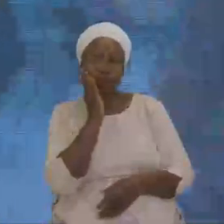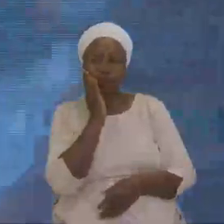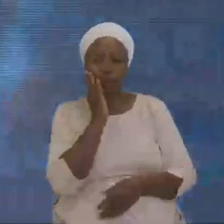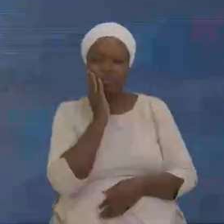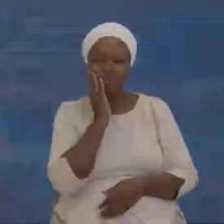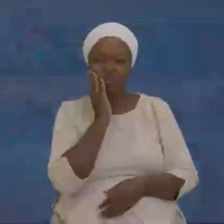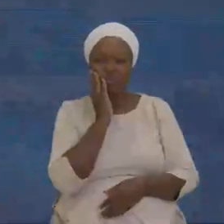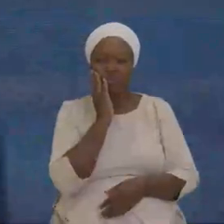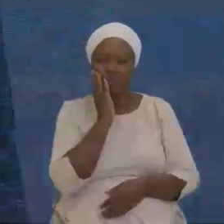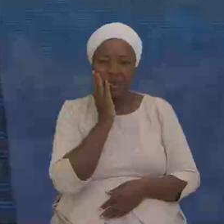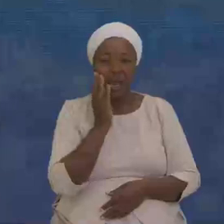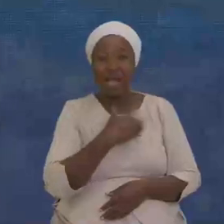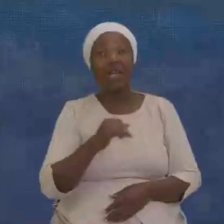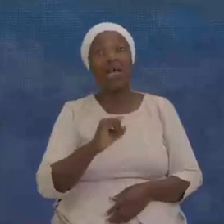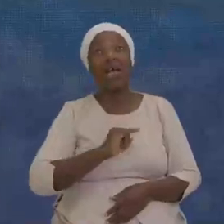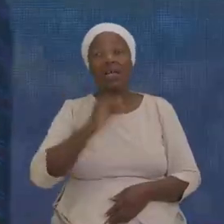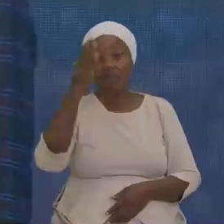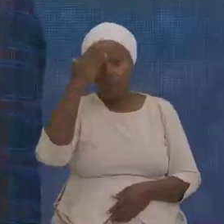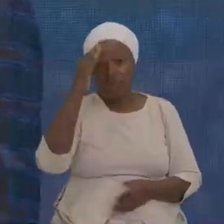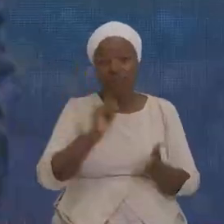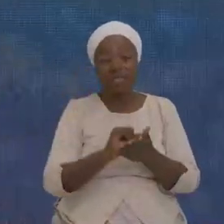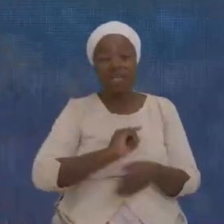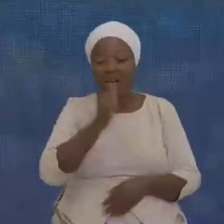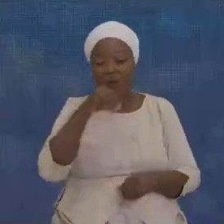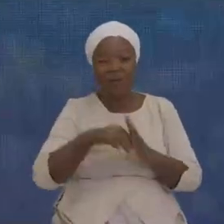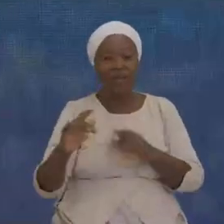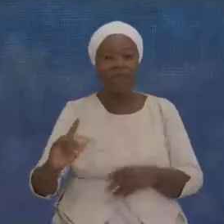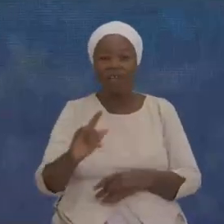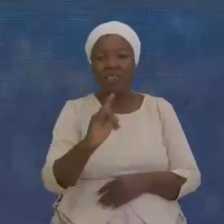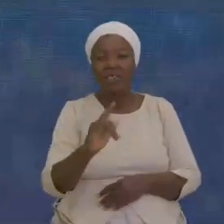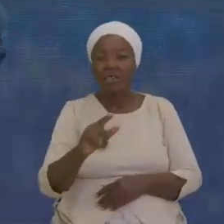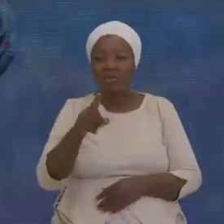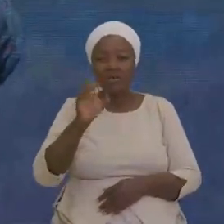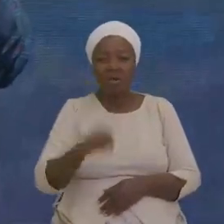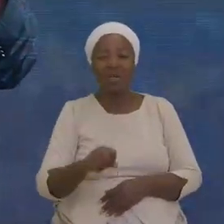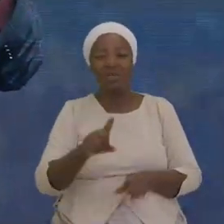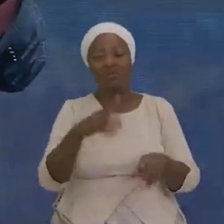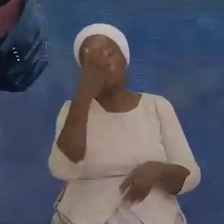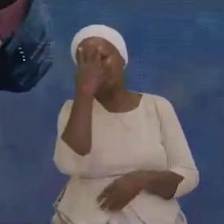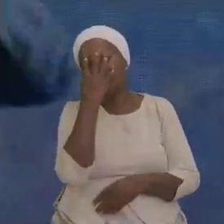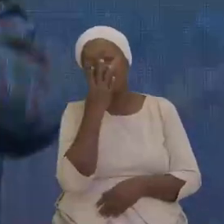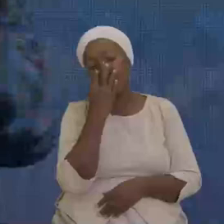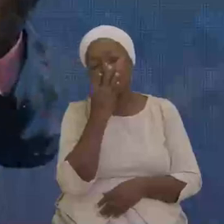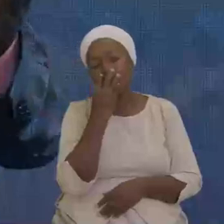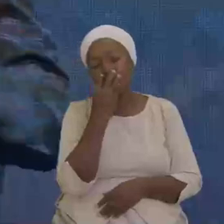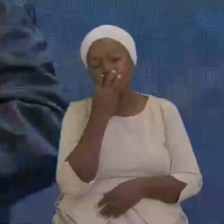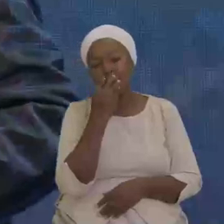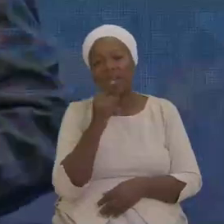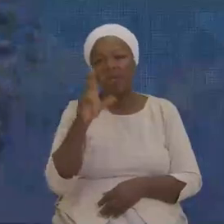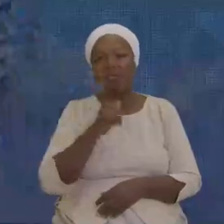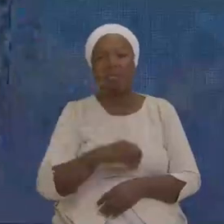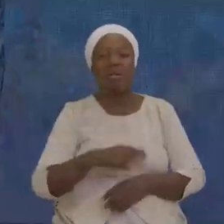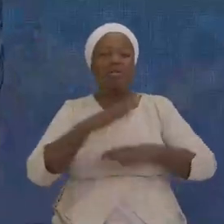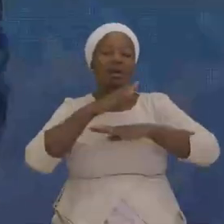destination. Et je sais que nous sommes dans un vol. Tu peux dormir. Tu peux